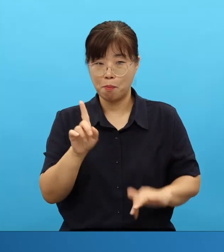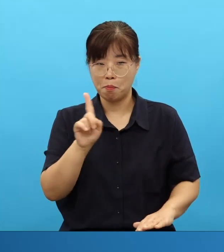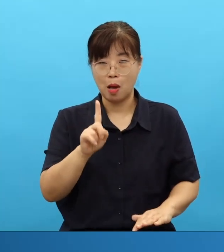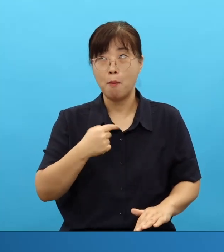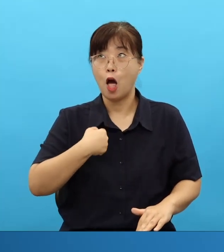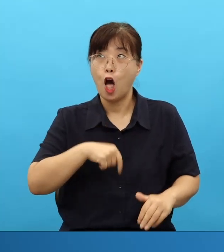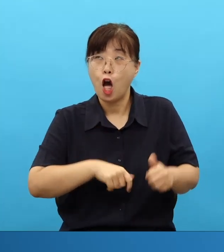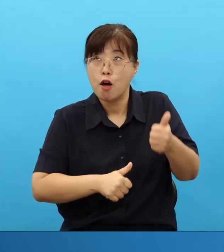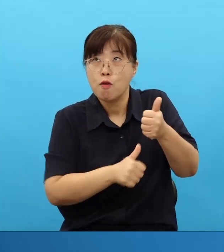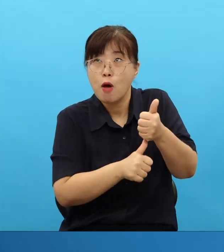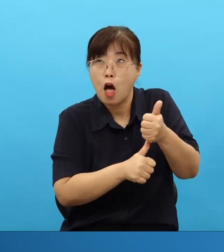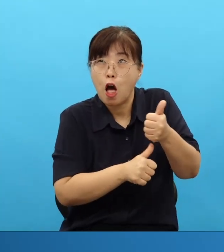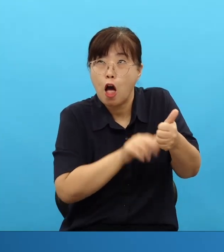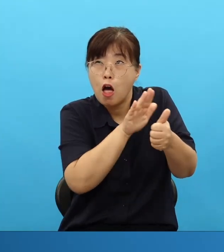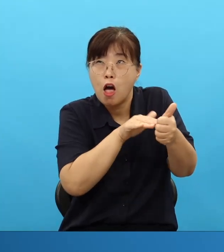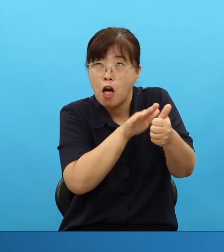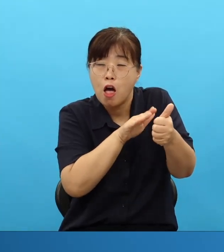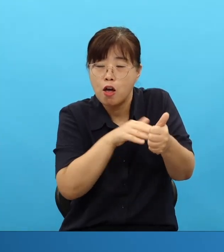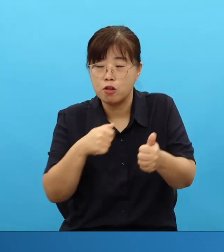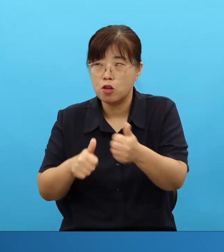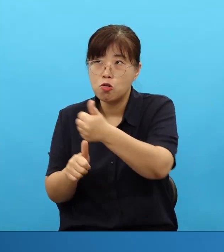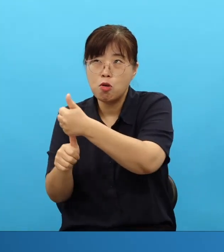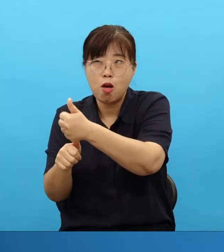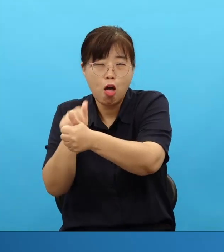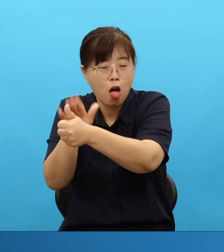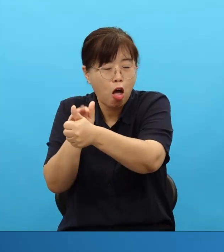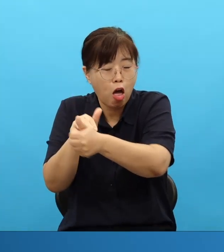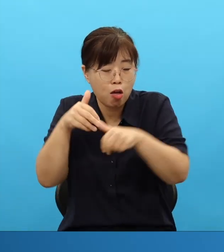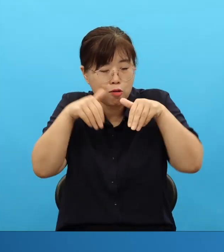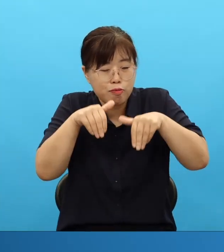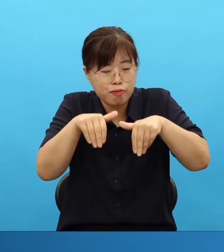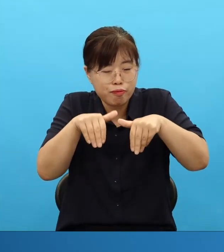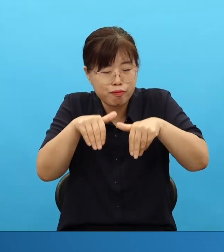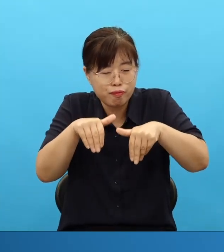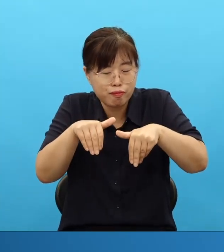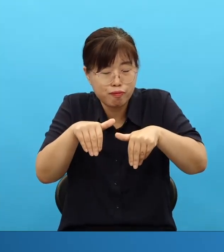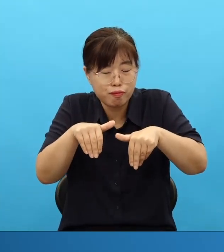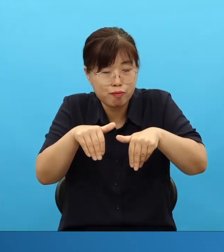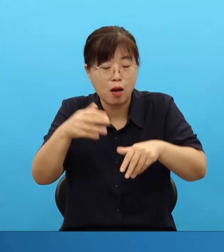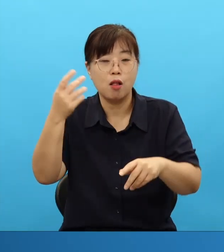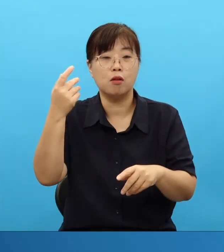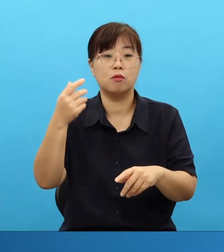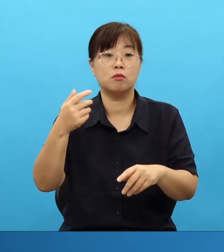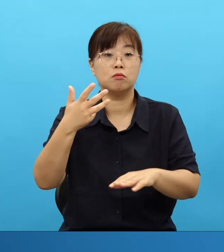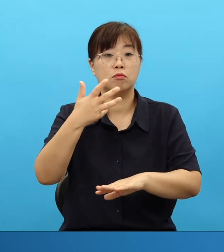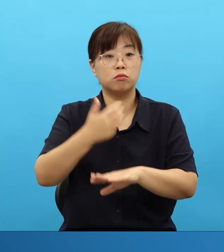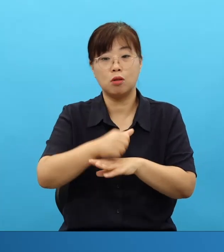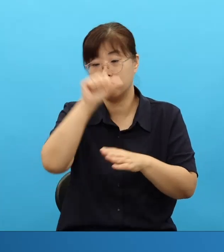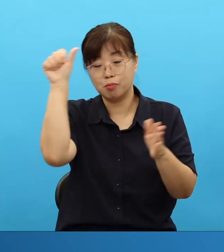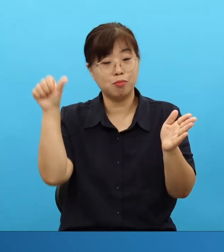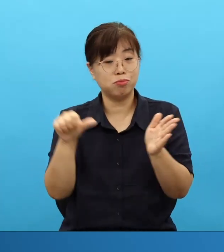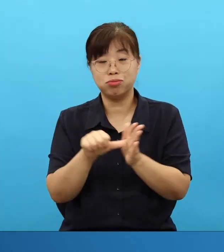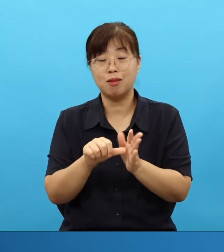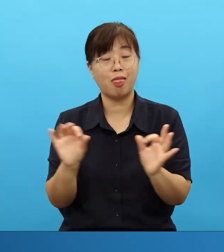다했어요이 다 길이 아 말이 그래서 중요한 길들이